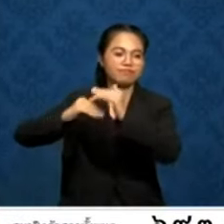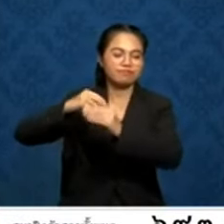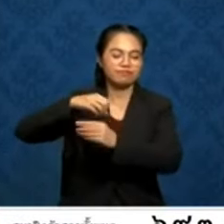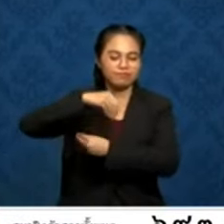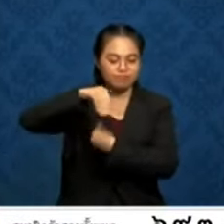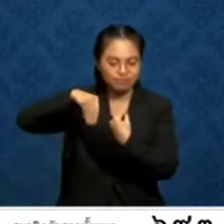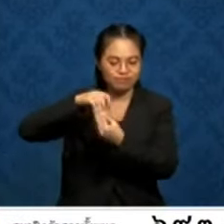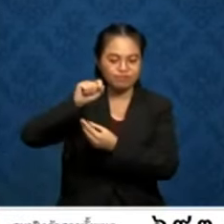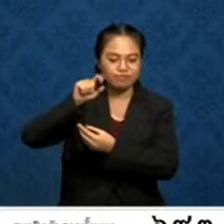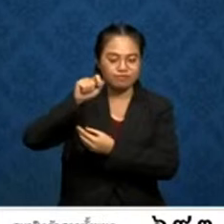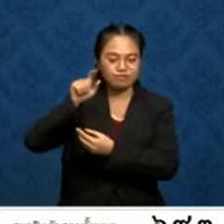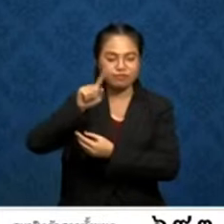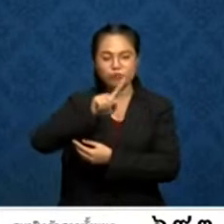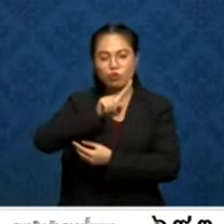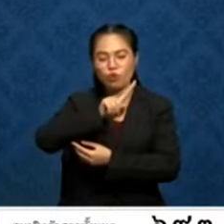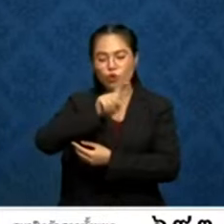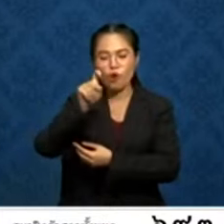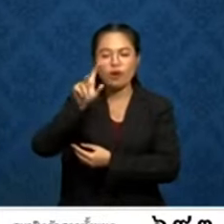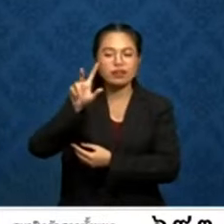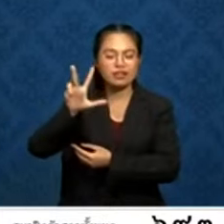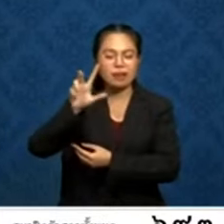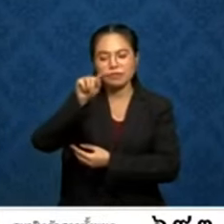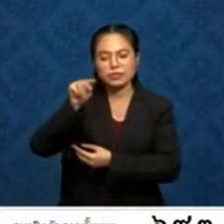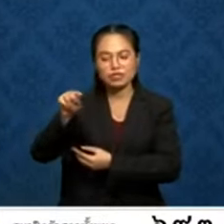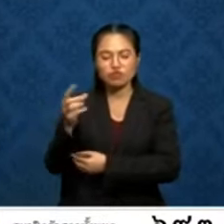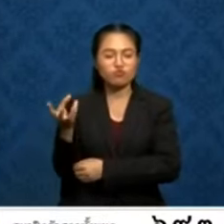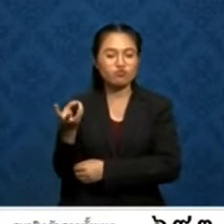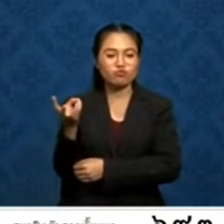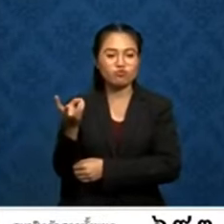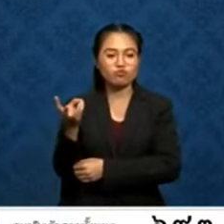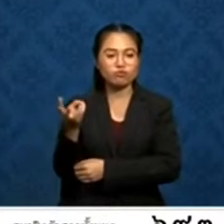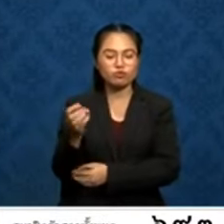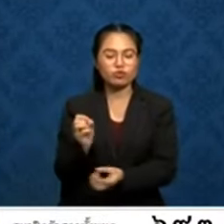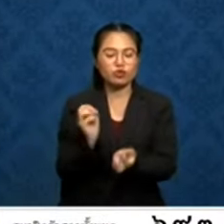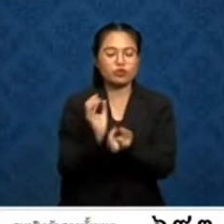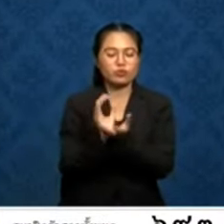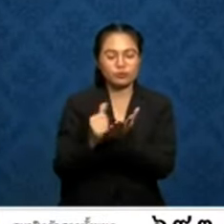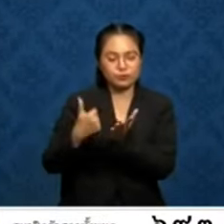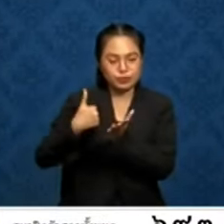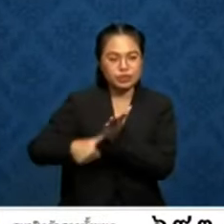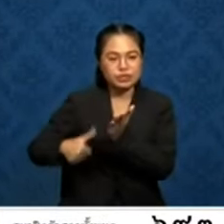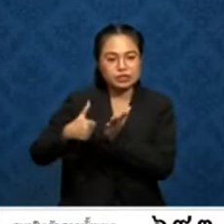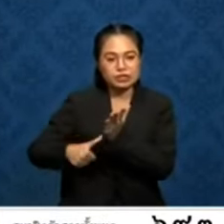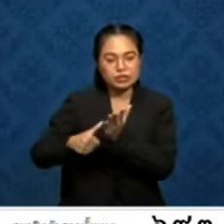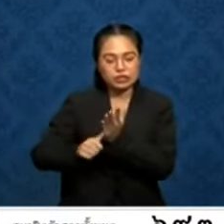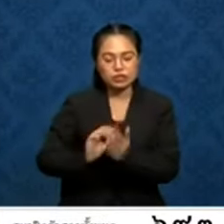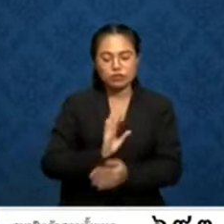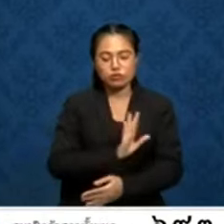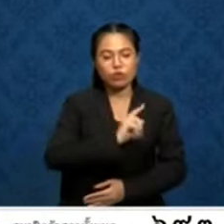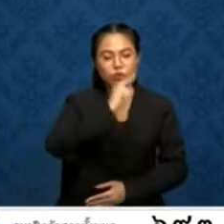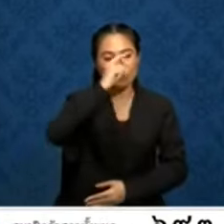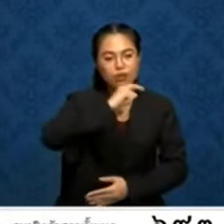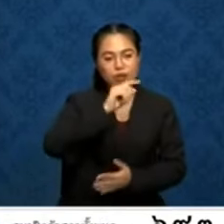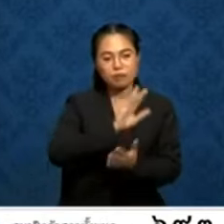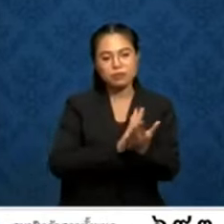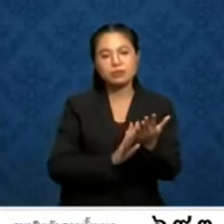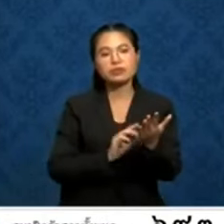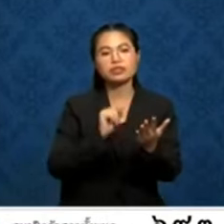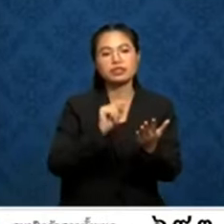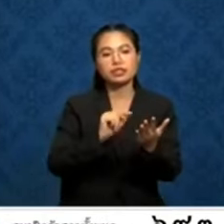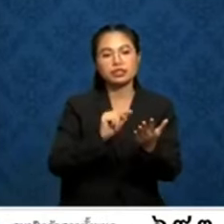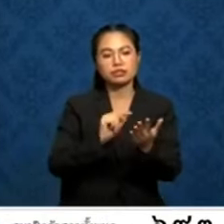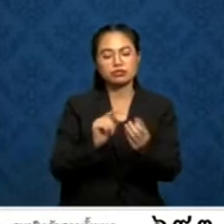ละ3ต่อปีซึ่งจะส่งผลให้ระดับหนี้สาธารณะของประเทศใกล้เต็มเพดานที่ร้